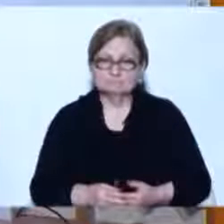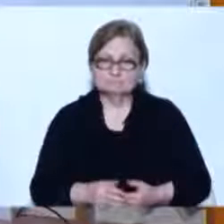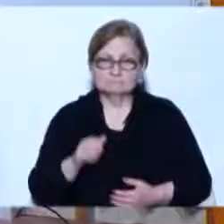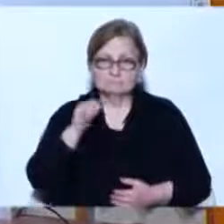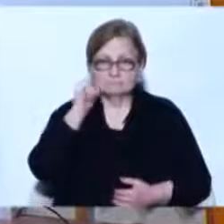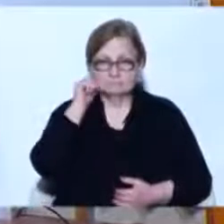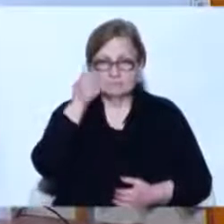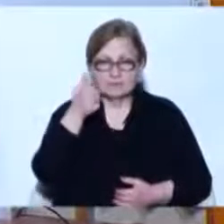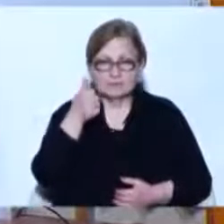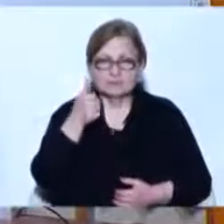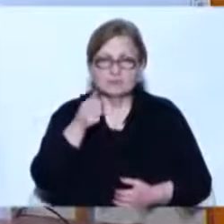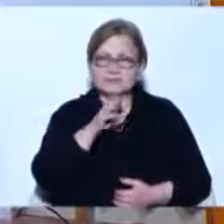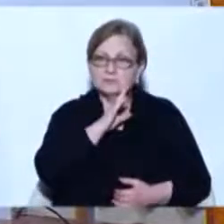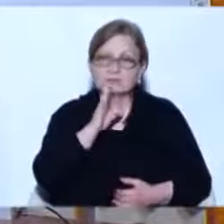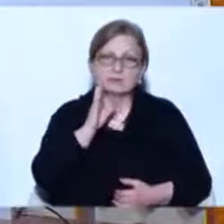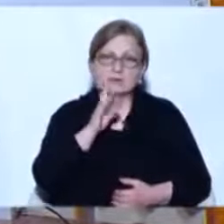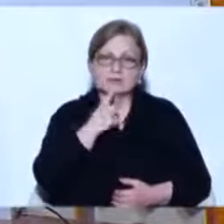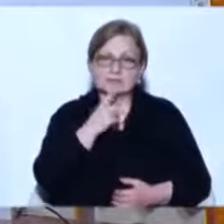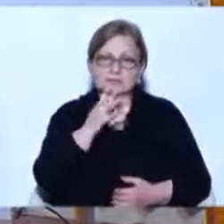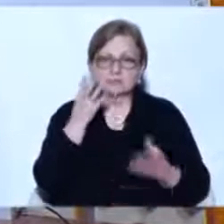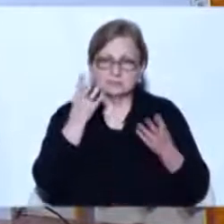ხვალ დედაენის დღეა.